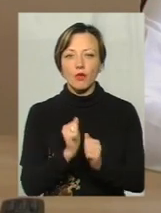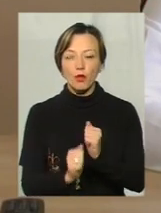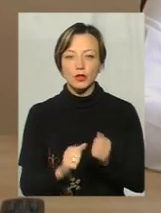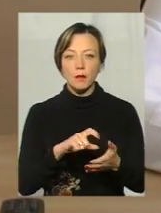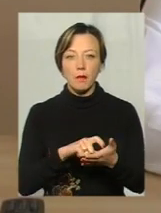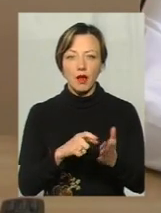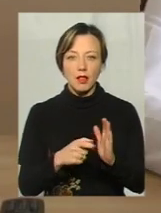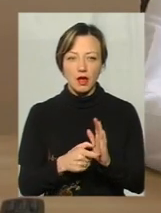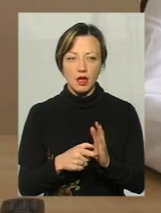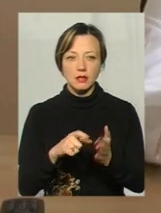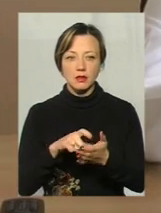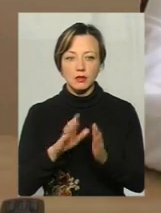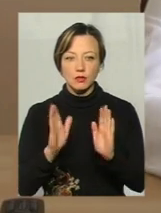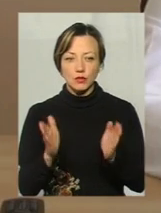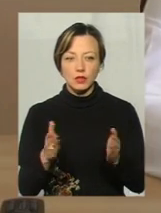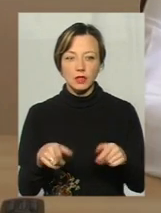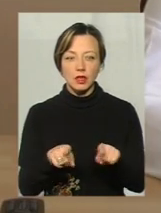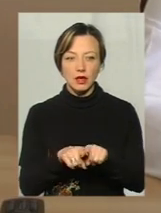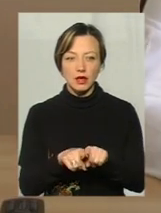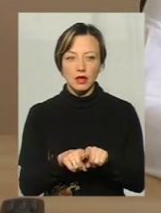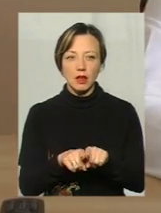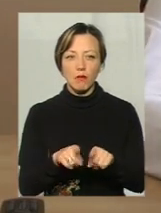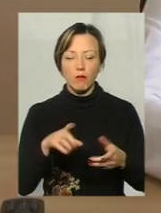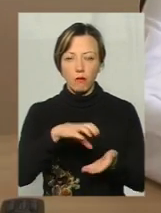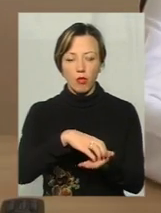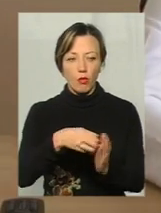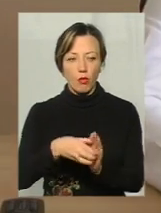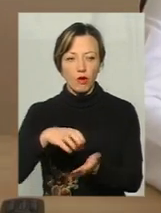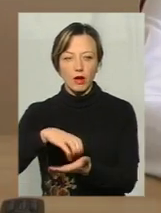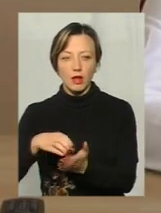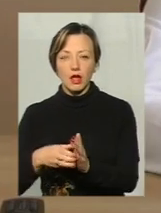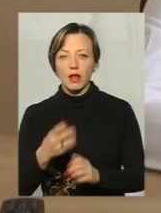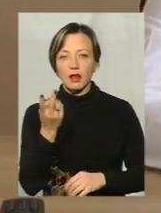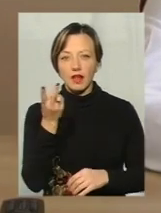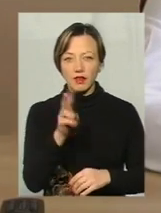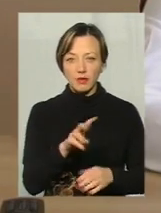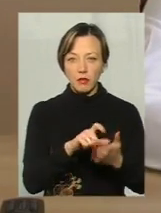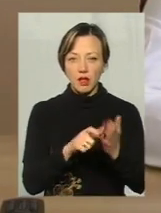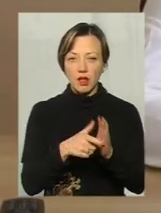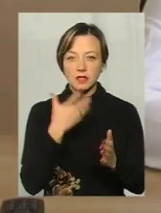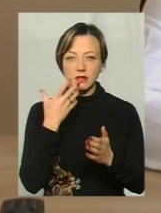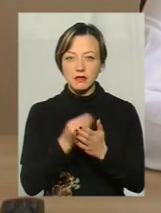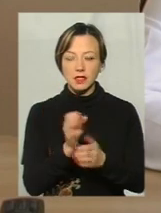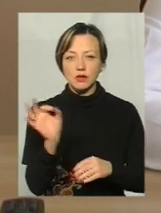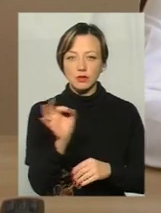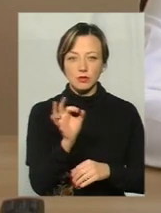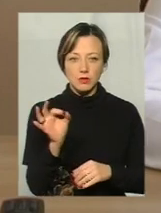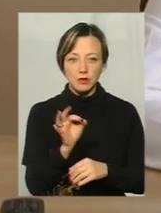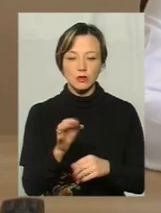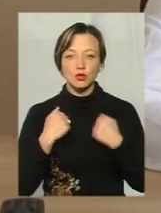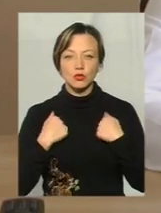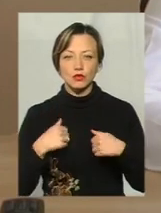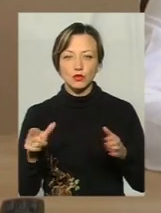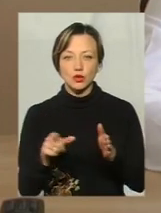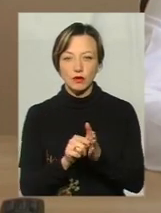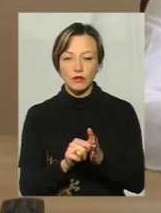палаті, палати будуть такі, як блоки, і на дві палати буде свій санвузол із душовою,